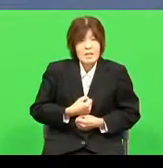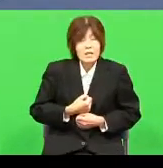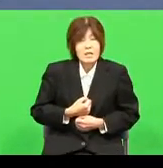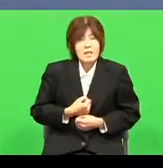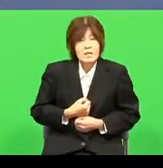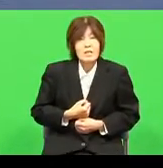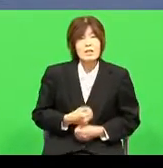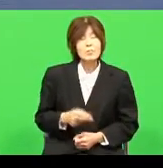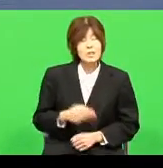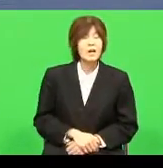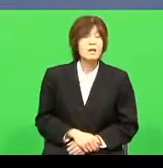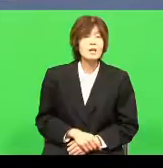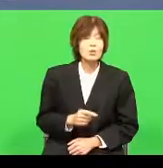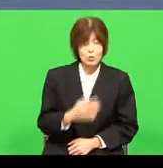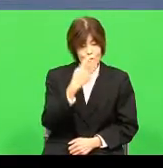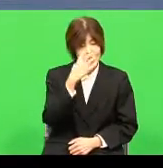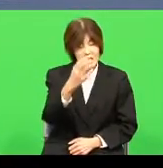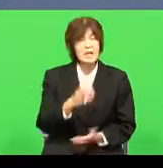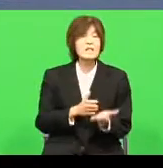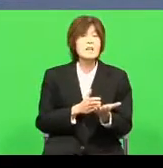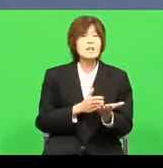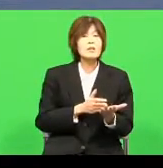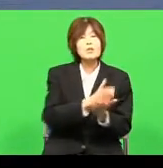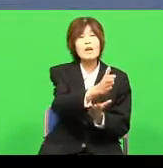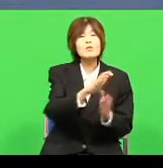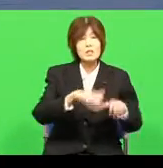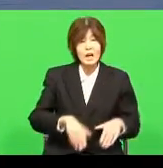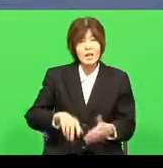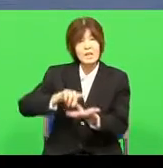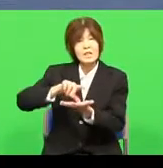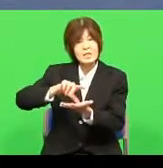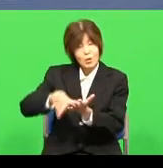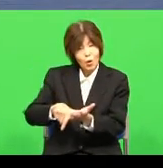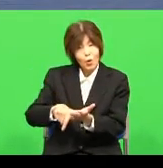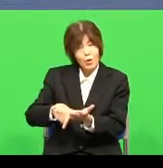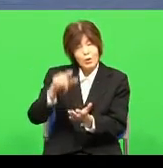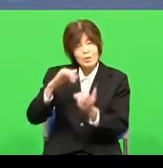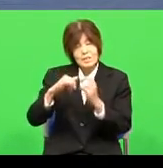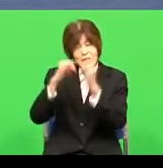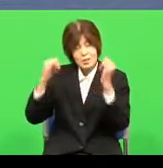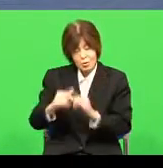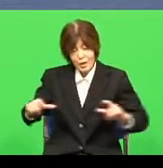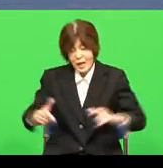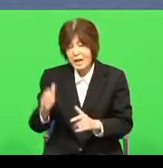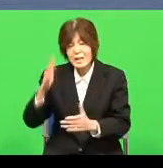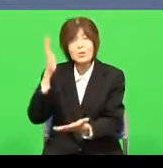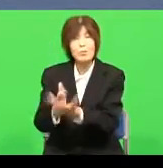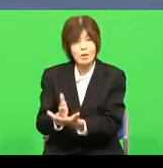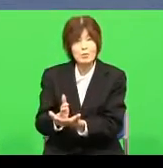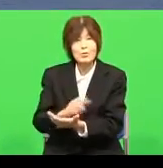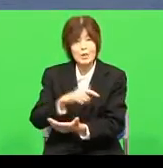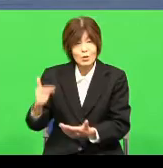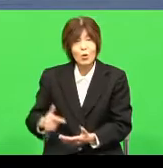ありますけれどもまあしかしこういうまあ新幹線の開業とか地方創生という流れの中で